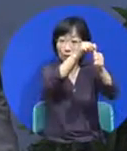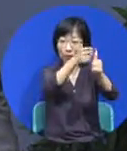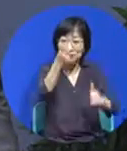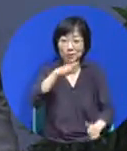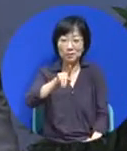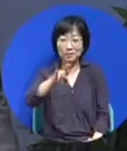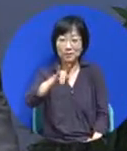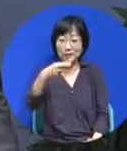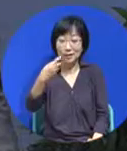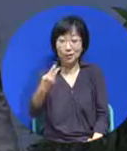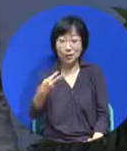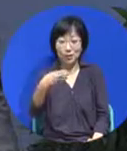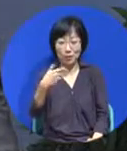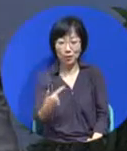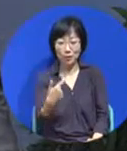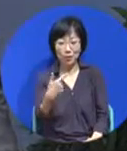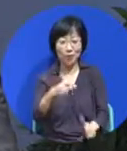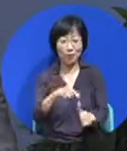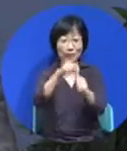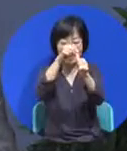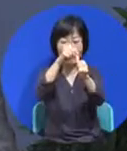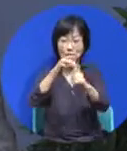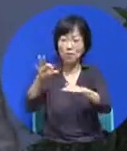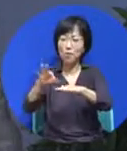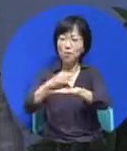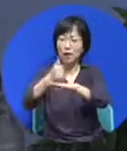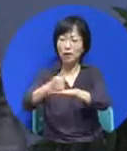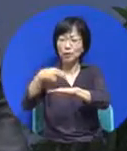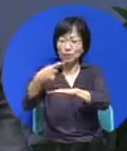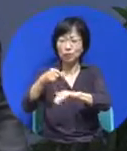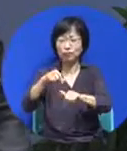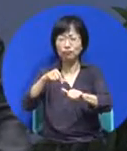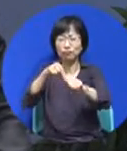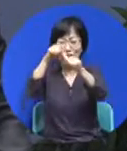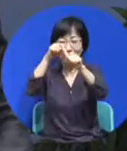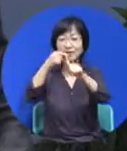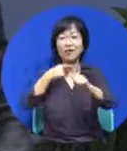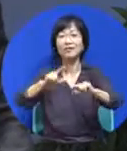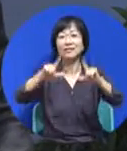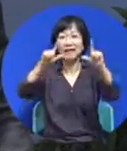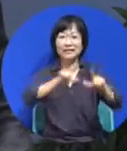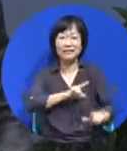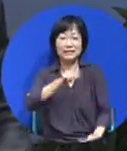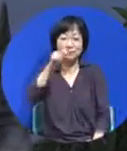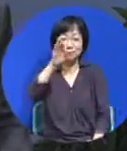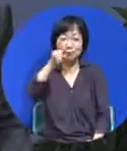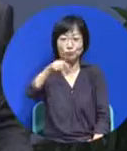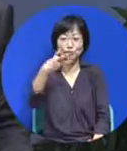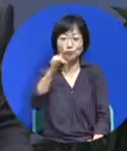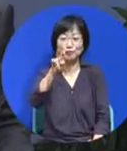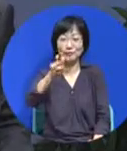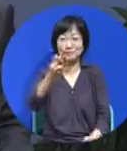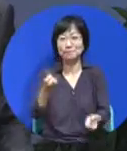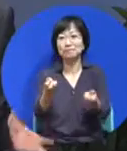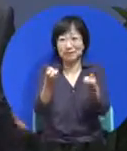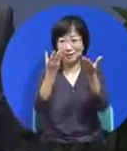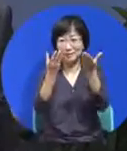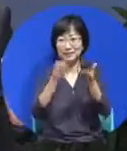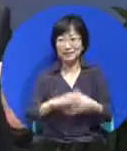살리고 왕도 살리는. It was a time where the Jews were saved. Even Babylon was saved, and the king was saved.